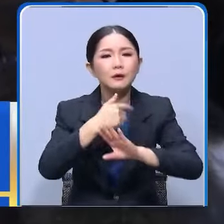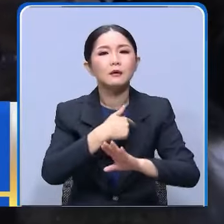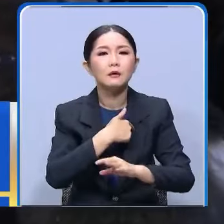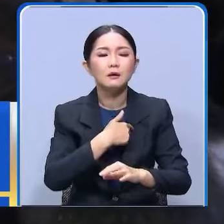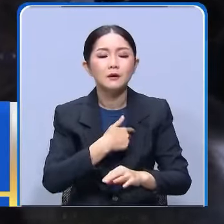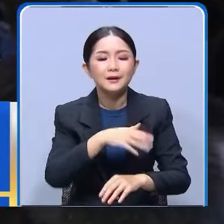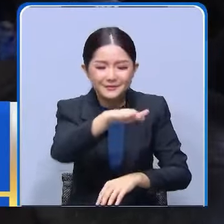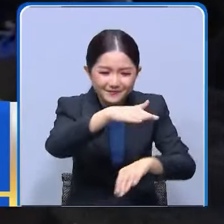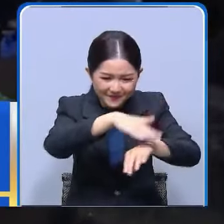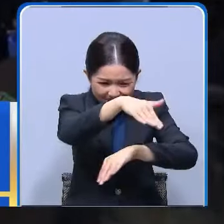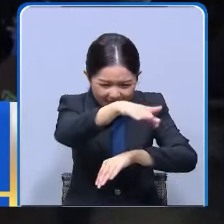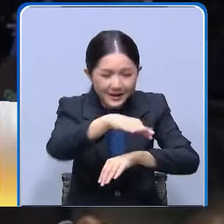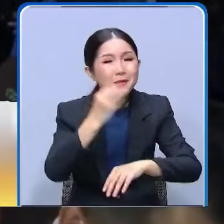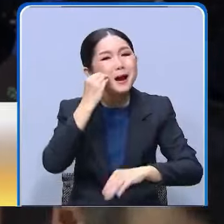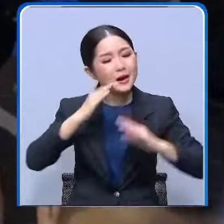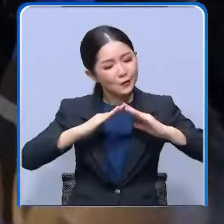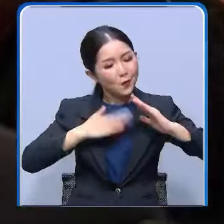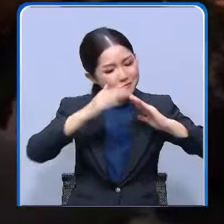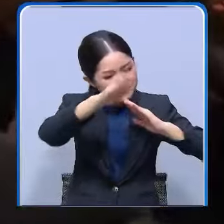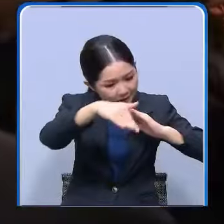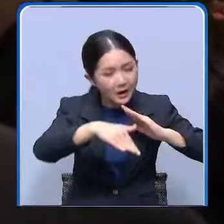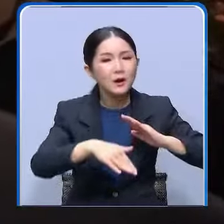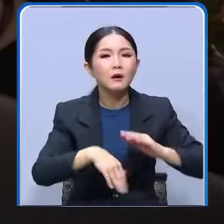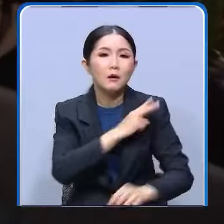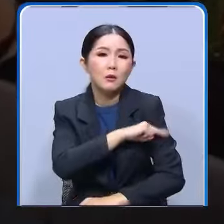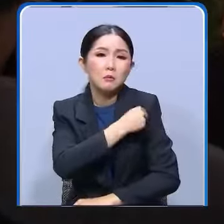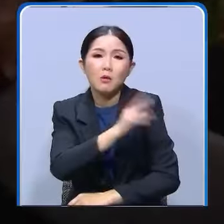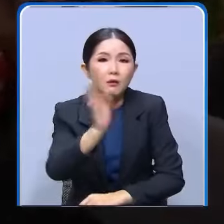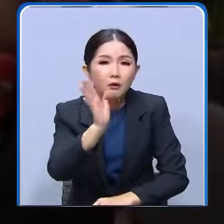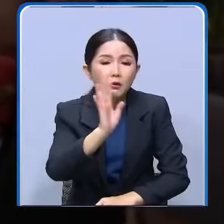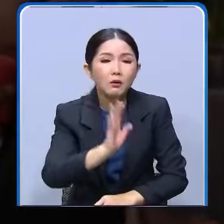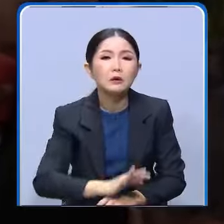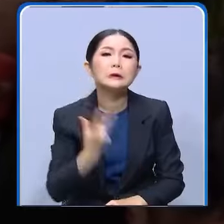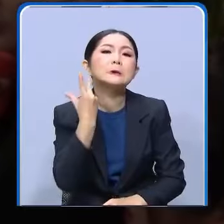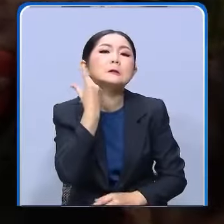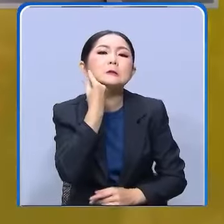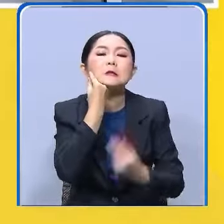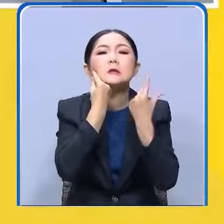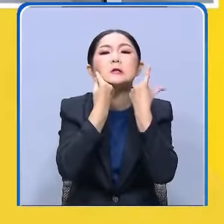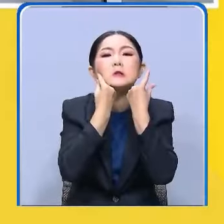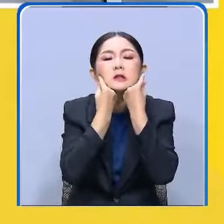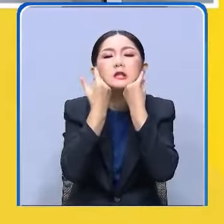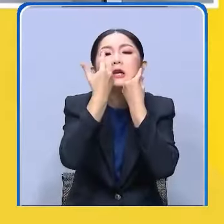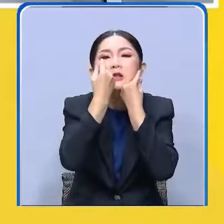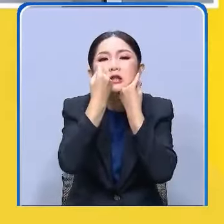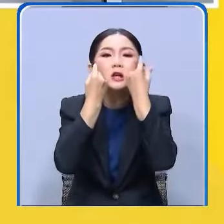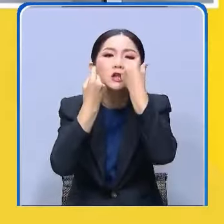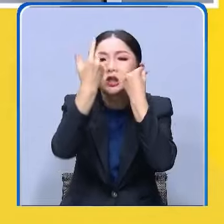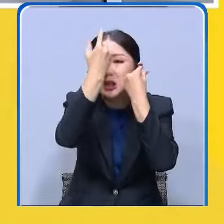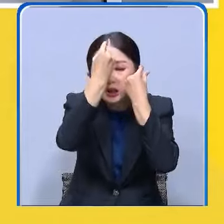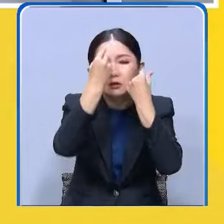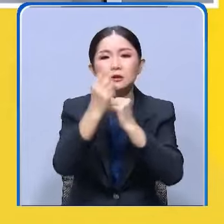ท็อกให้ที่บ้านด้วยคือไม่ใช่หมอแต่ไปฉีดโบท็อกให้เขา ก็เถื่อนนะ ปีละครั้ง